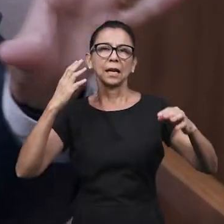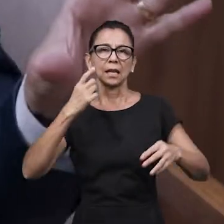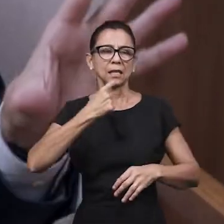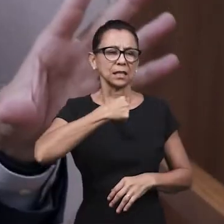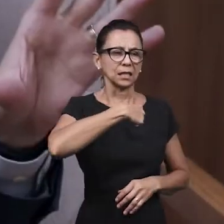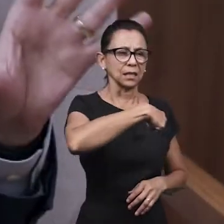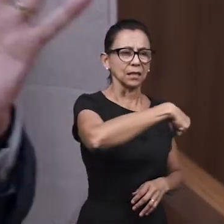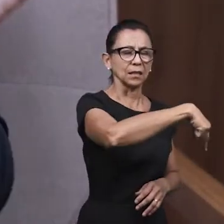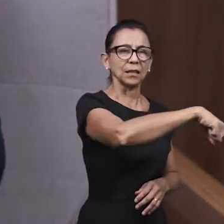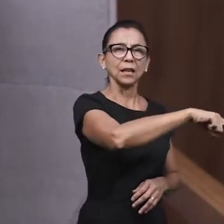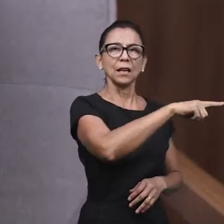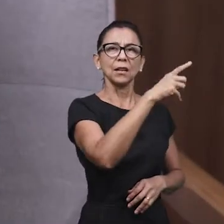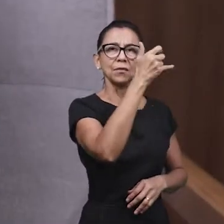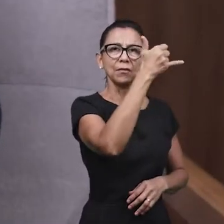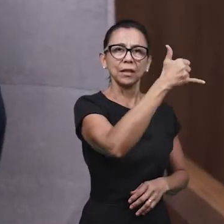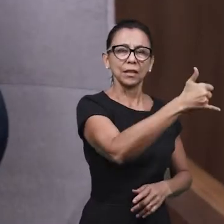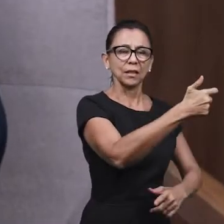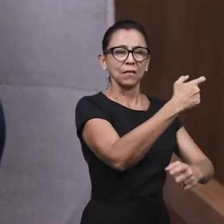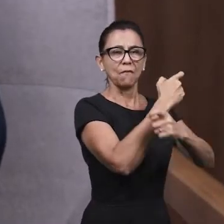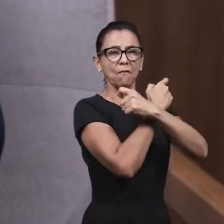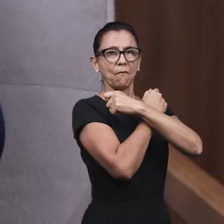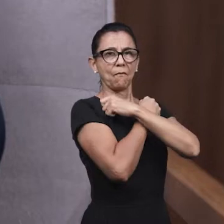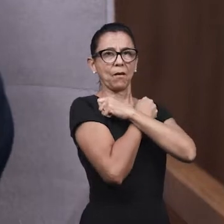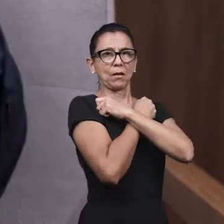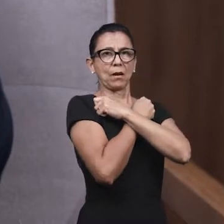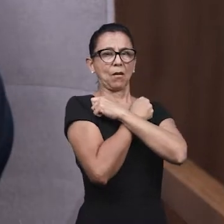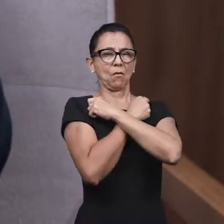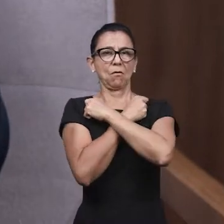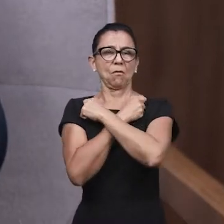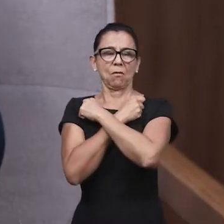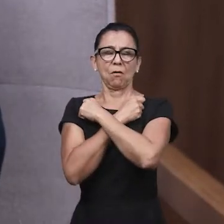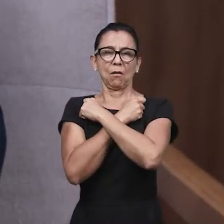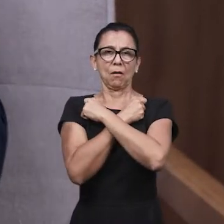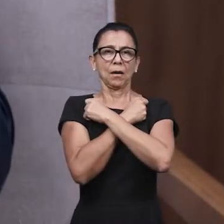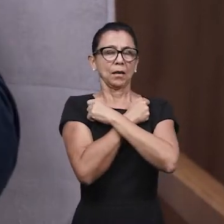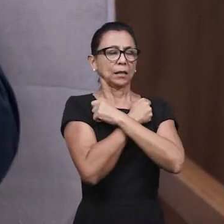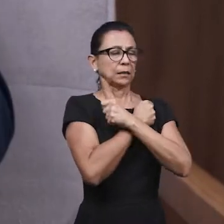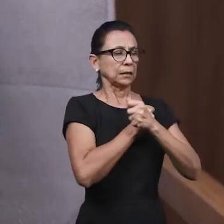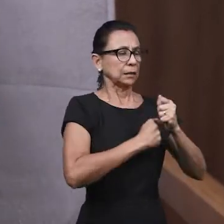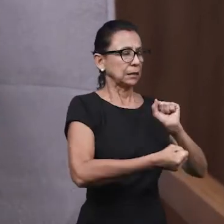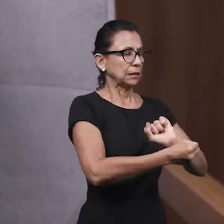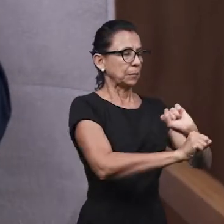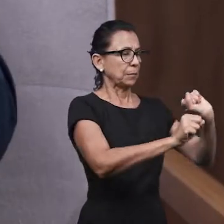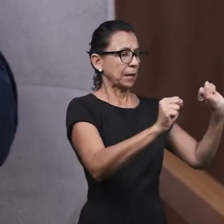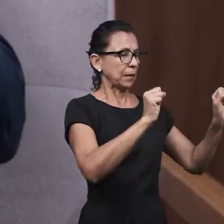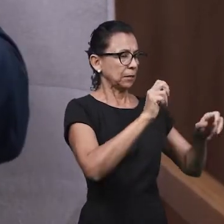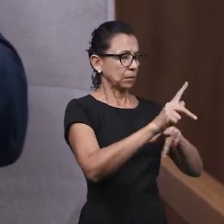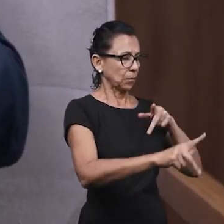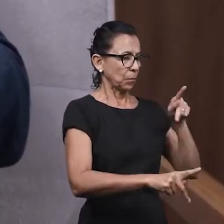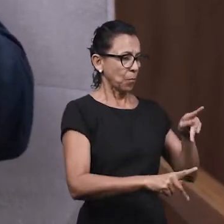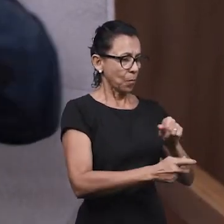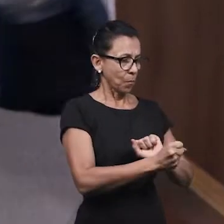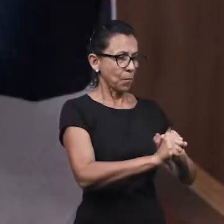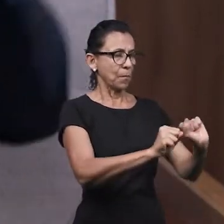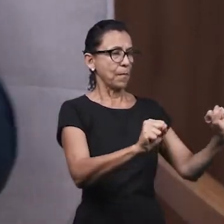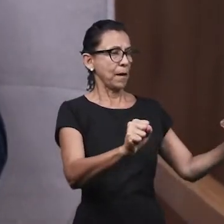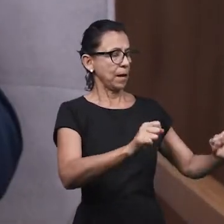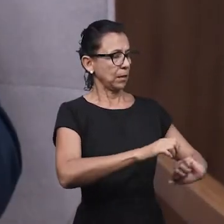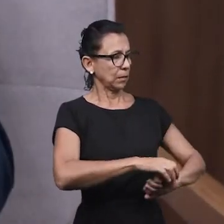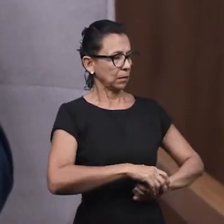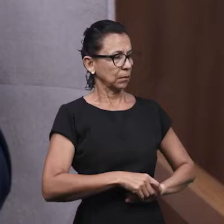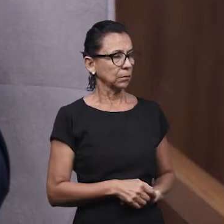partir. Et dans un moment donné, le Pharaon a dit, mais est-ce que